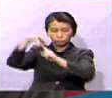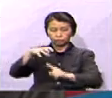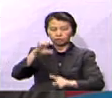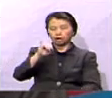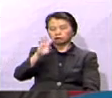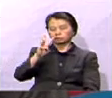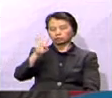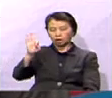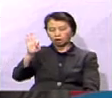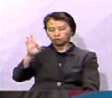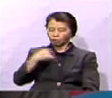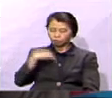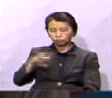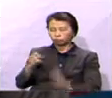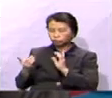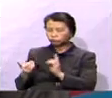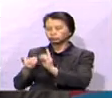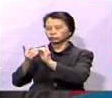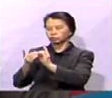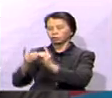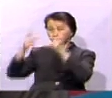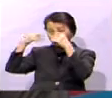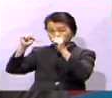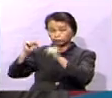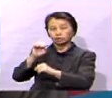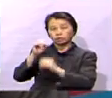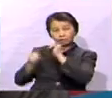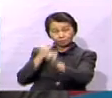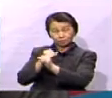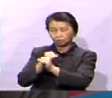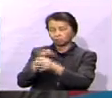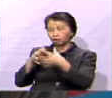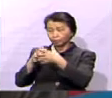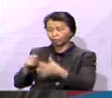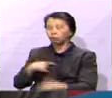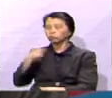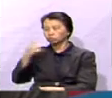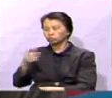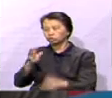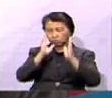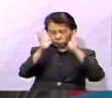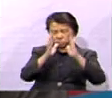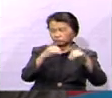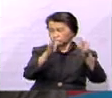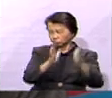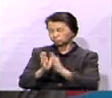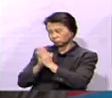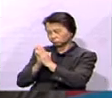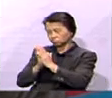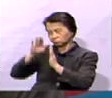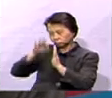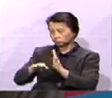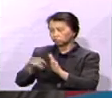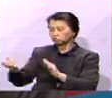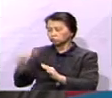dengan dia memang dia kata this isping and very